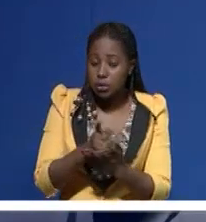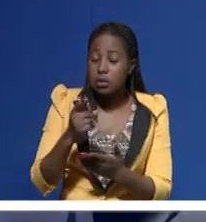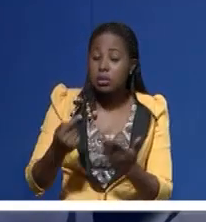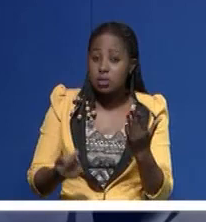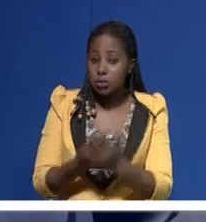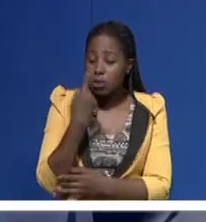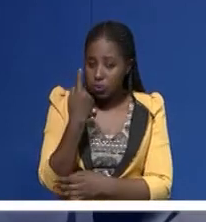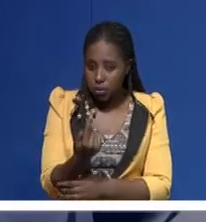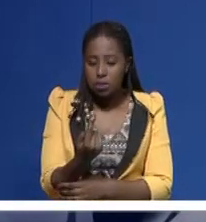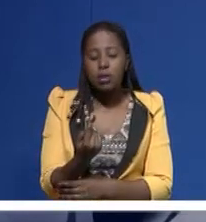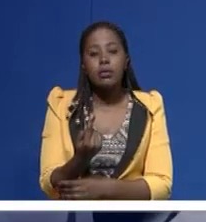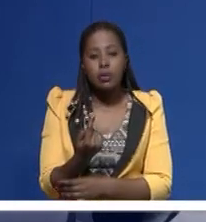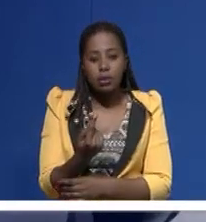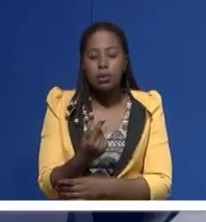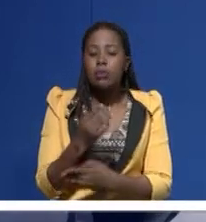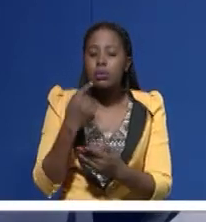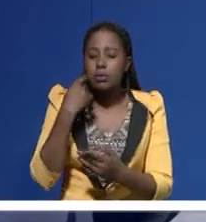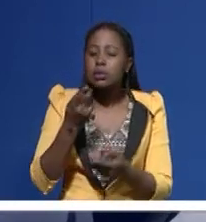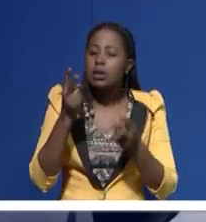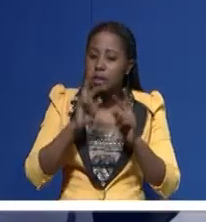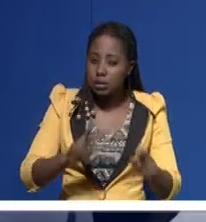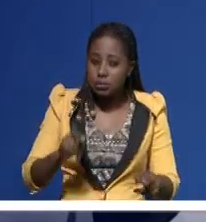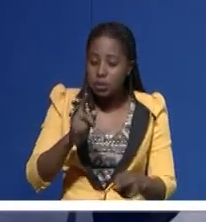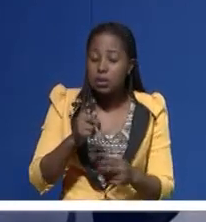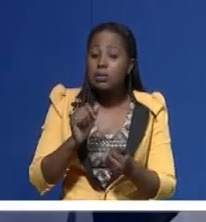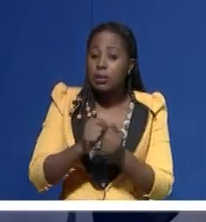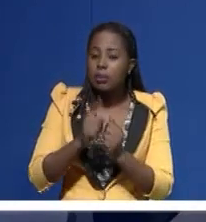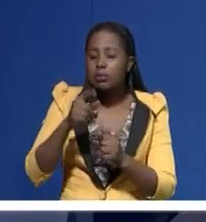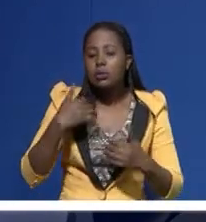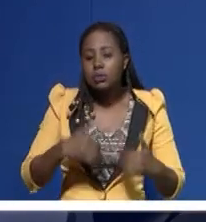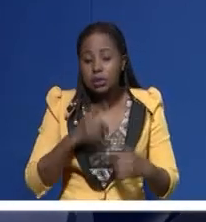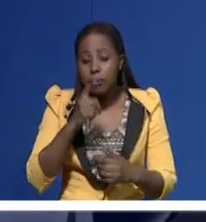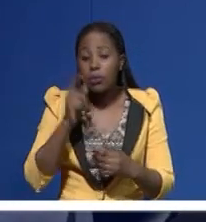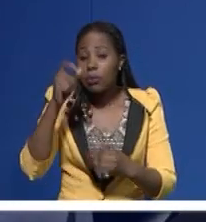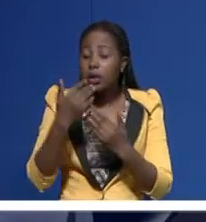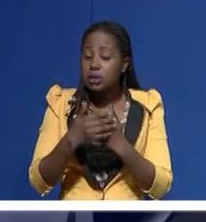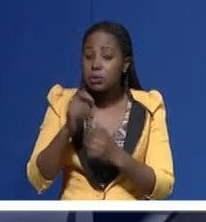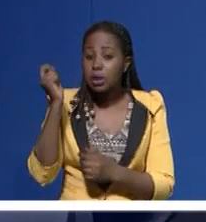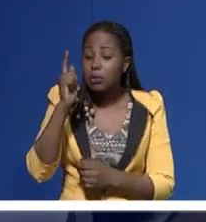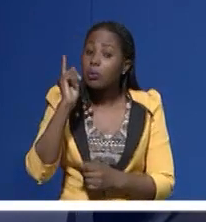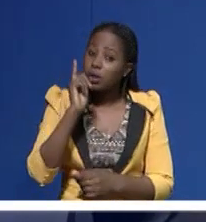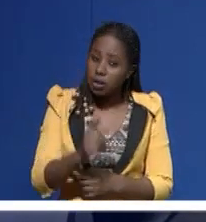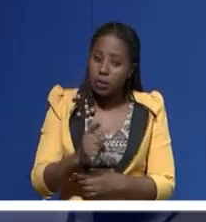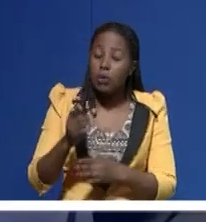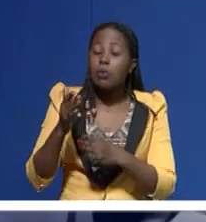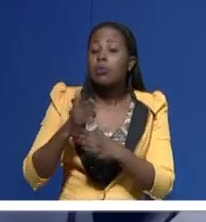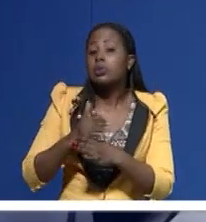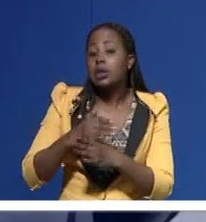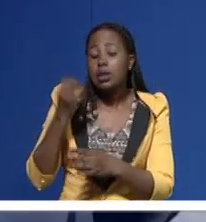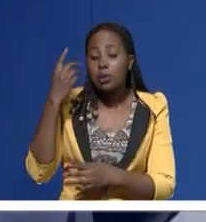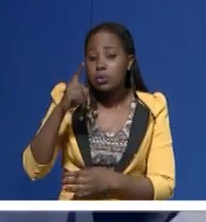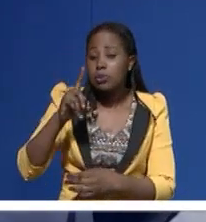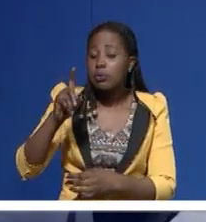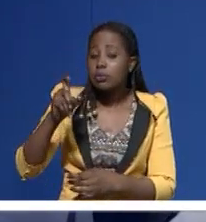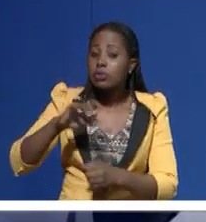kwanza kuna hitimisha rasmi ile tashwishi na wasiwasi ambao wananchi wa Kenya walikuwa nayo kuhusiana na ugonjwa